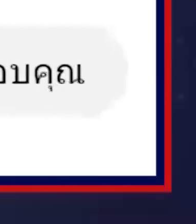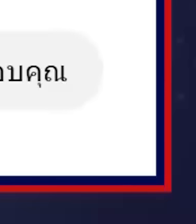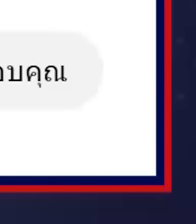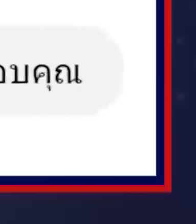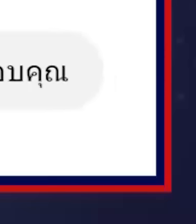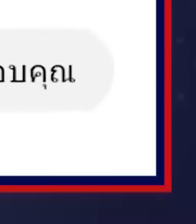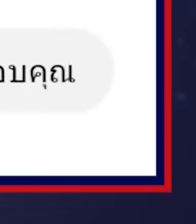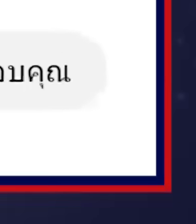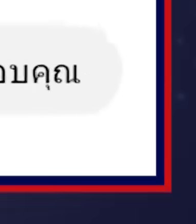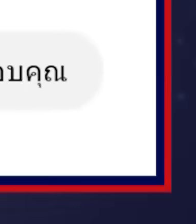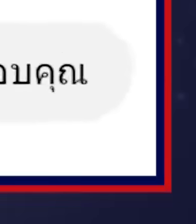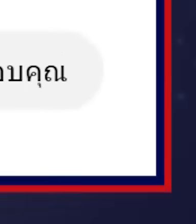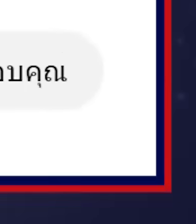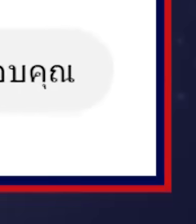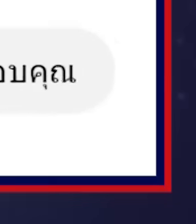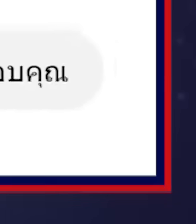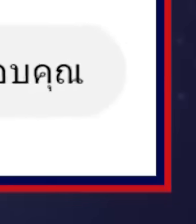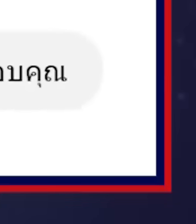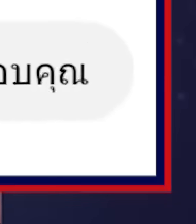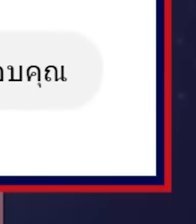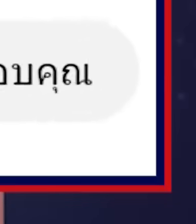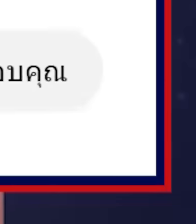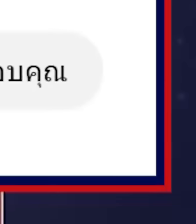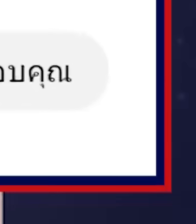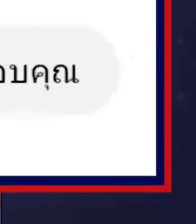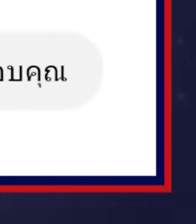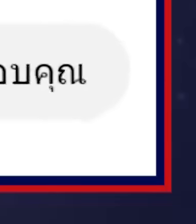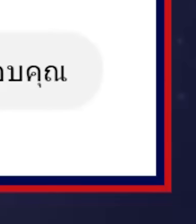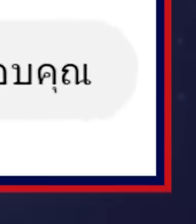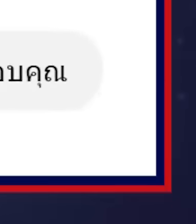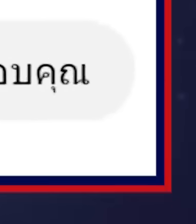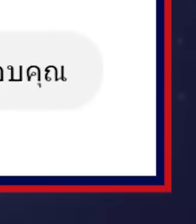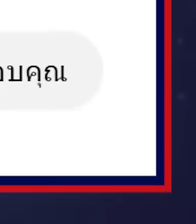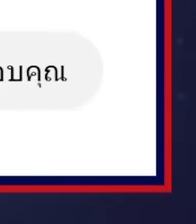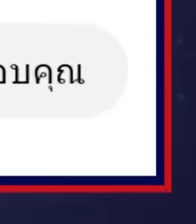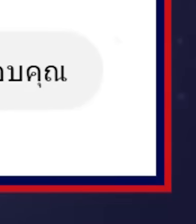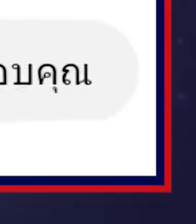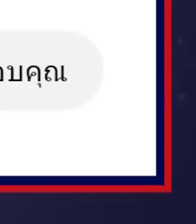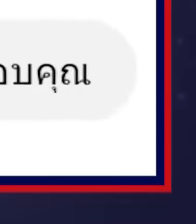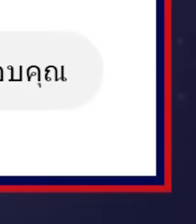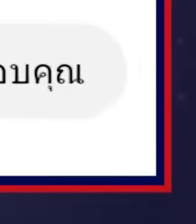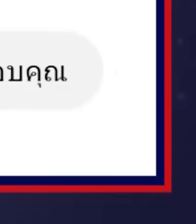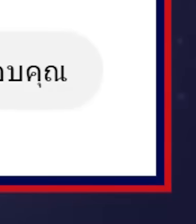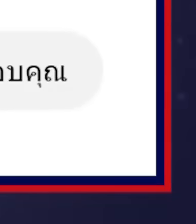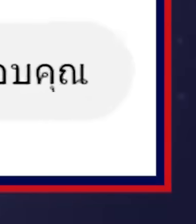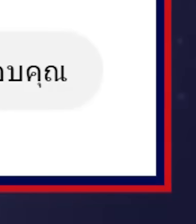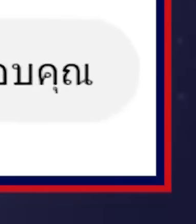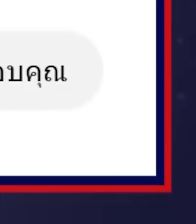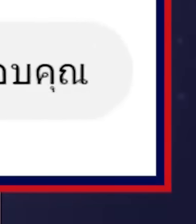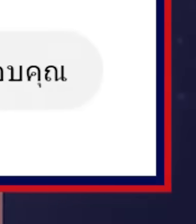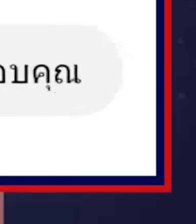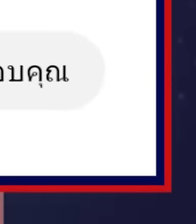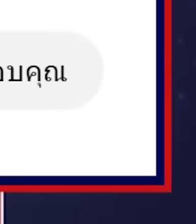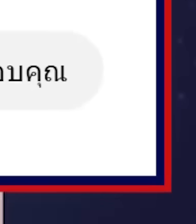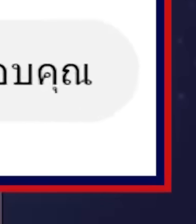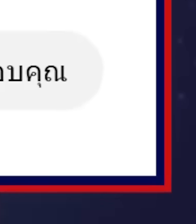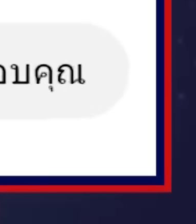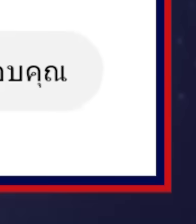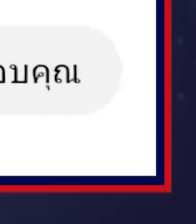และว้าวใหม่ล่าสุด ใครอยากส่งกำลังใจให้ทีมข่าว Bright TV ปุ่มซุปเปอร์แตงหรือปุ่มขอบคุณ ฟีเจ